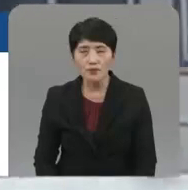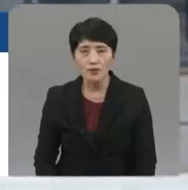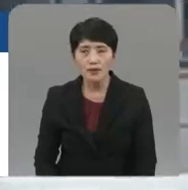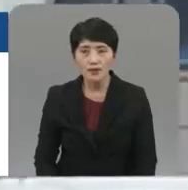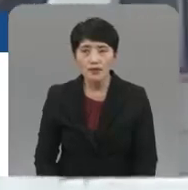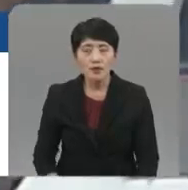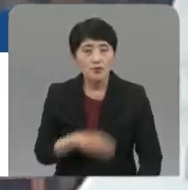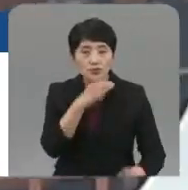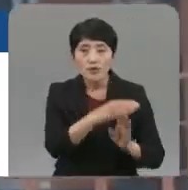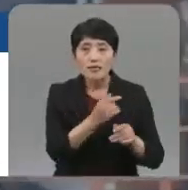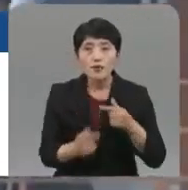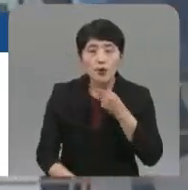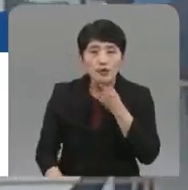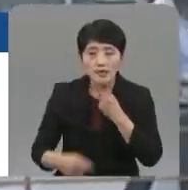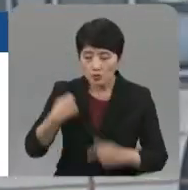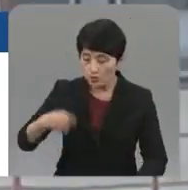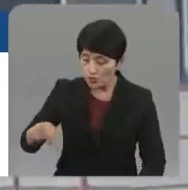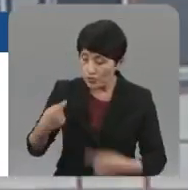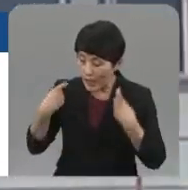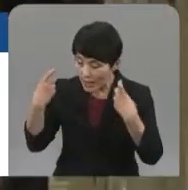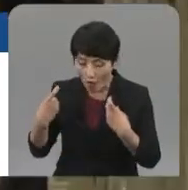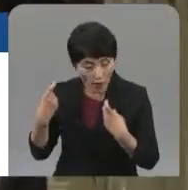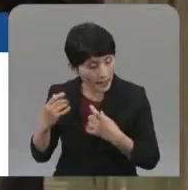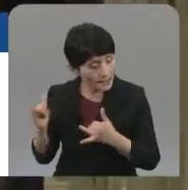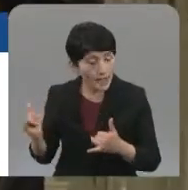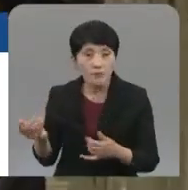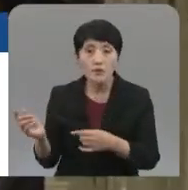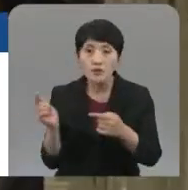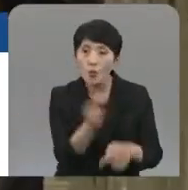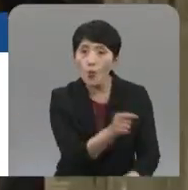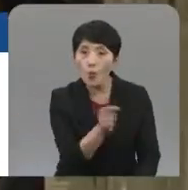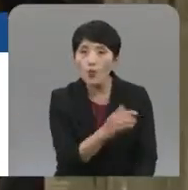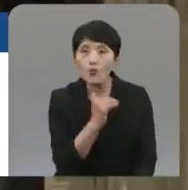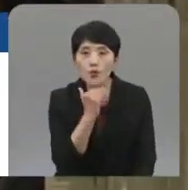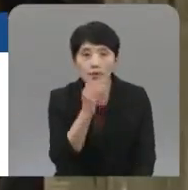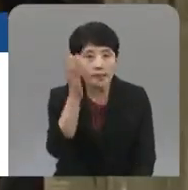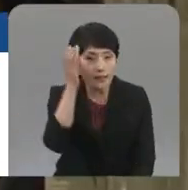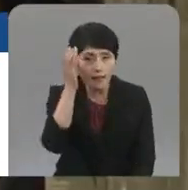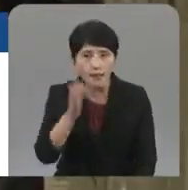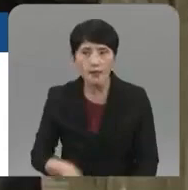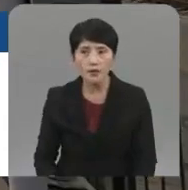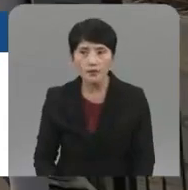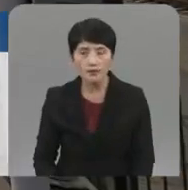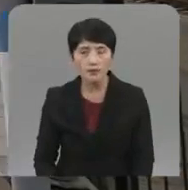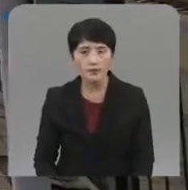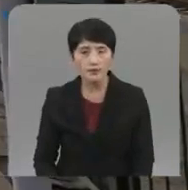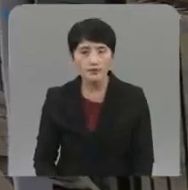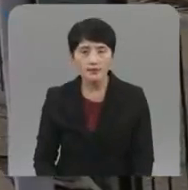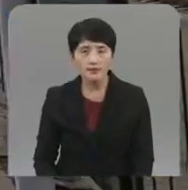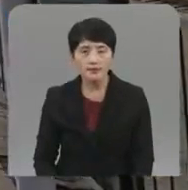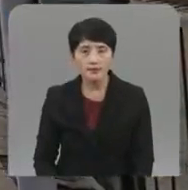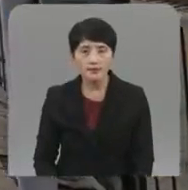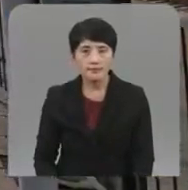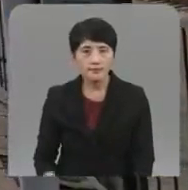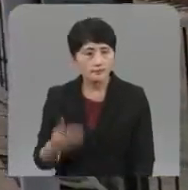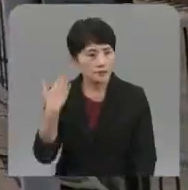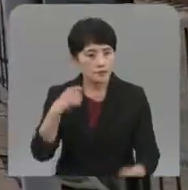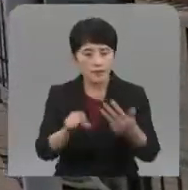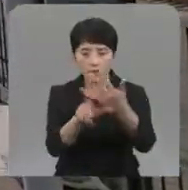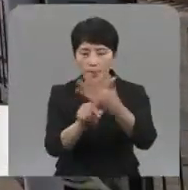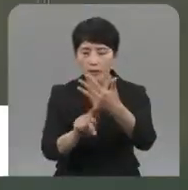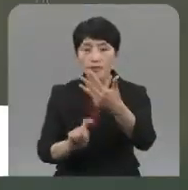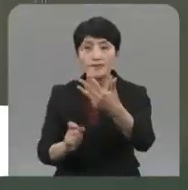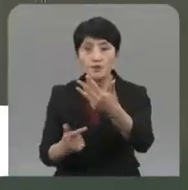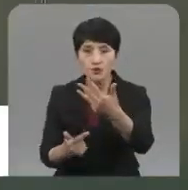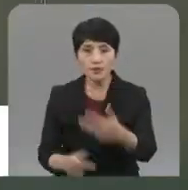nord-coréennes à Séoul a prévu quant à lui que la réouverture des frontières s'élargirait progressivement jusqu'au touristes chinois en effet le 16 août une